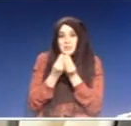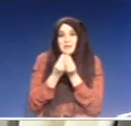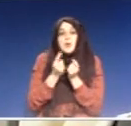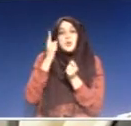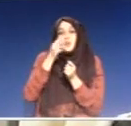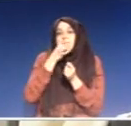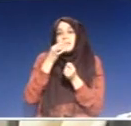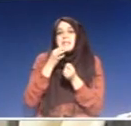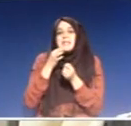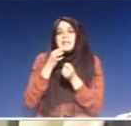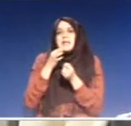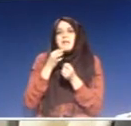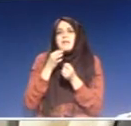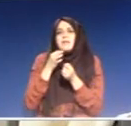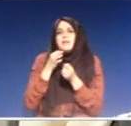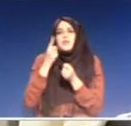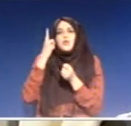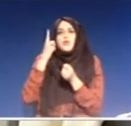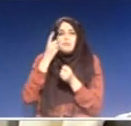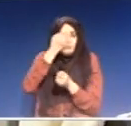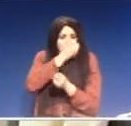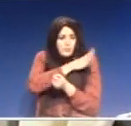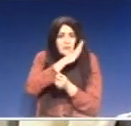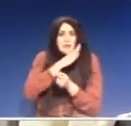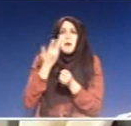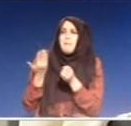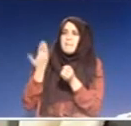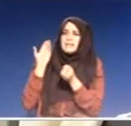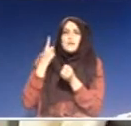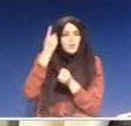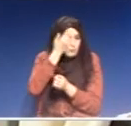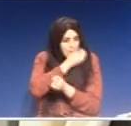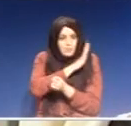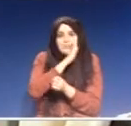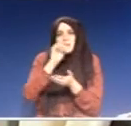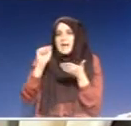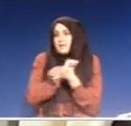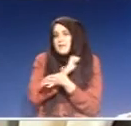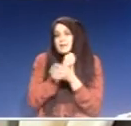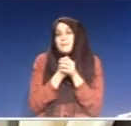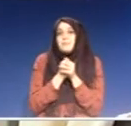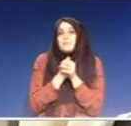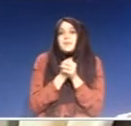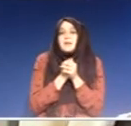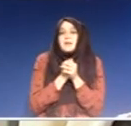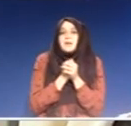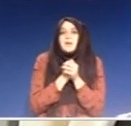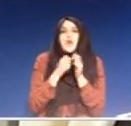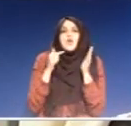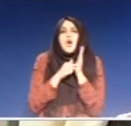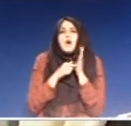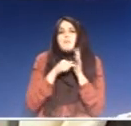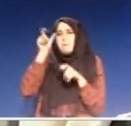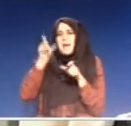سلف. ولكن ذكر تحسيفين وهذه المشاكل القديمة هذه اللي تخلي الشقة بين